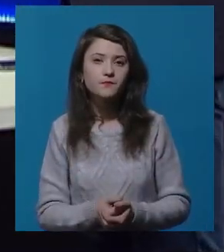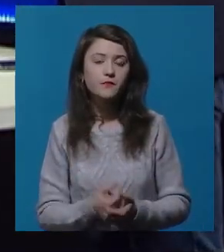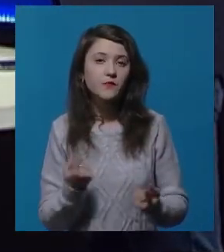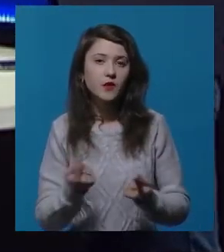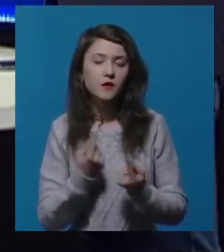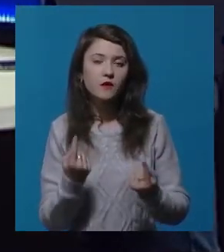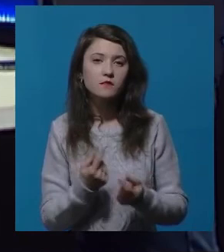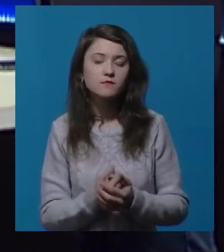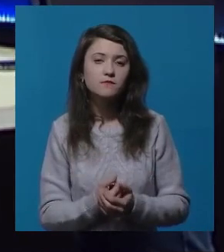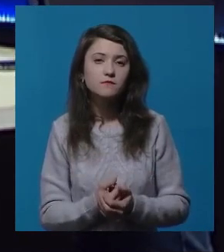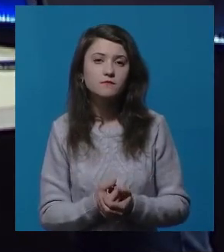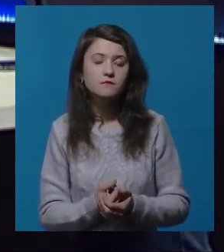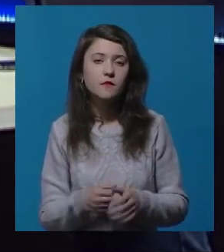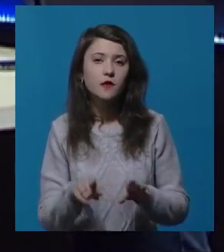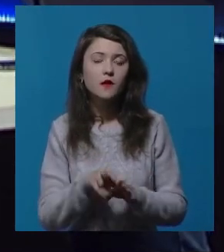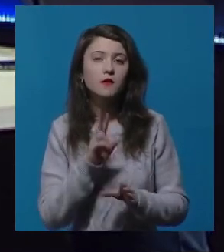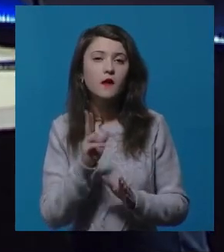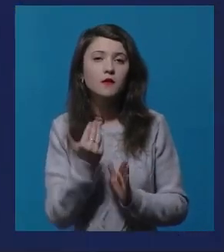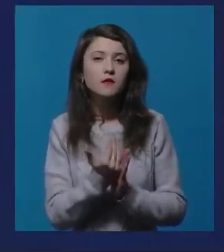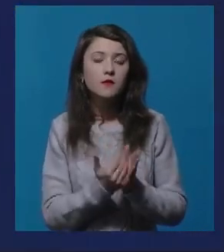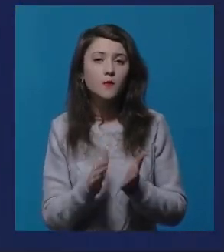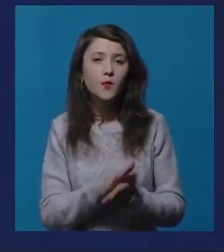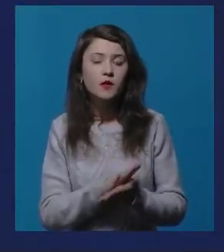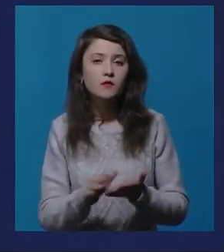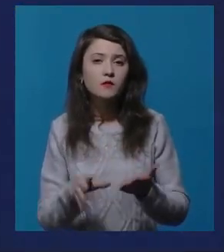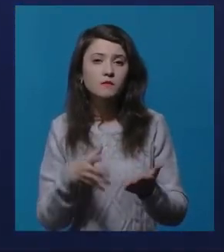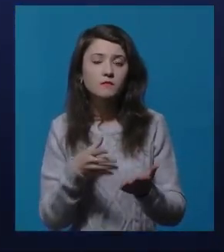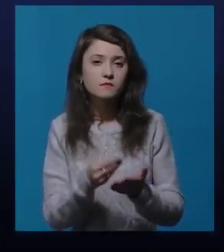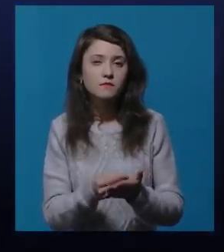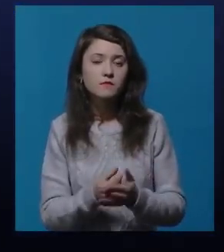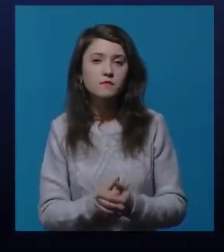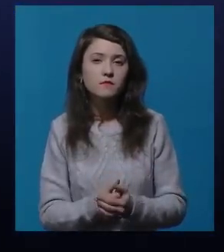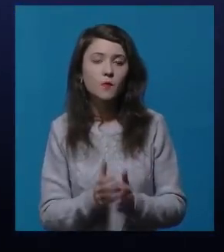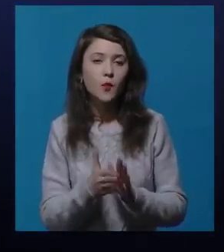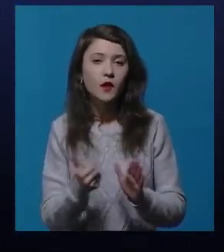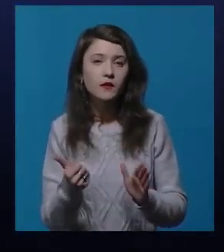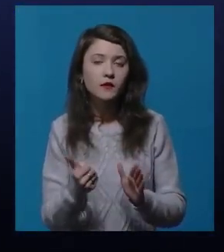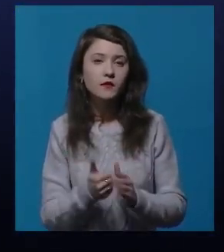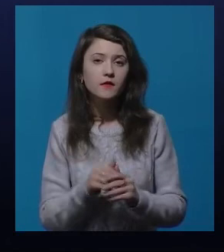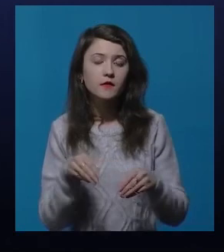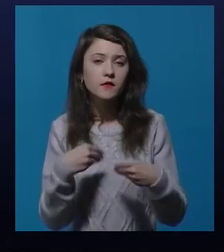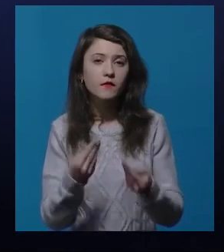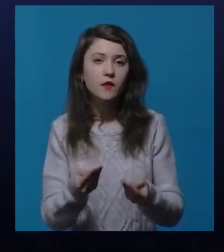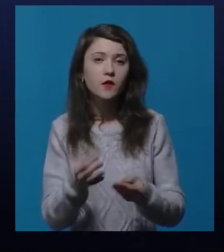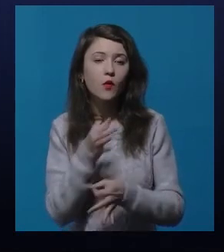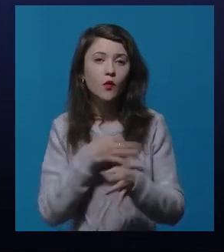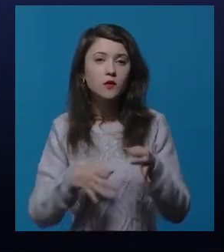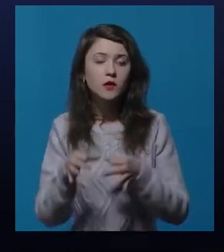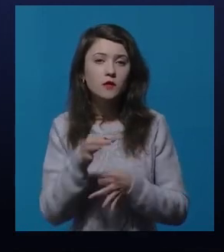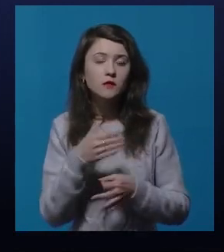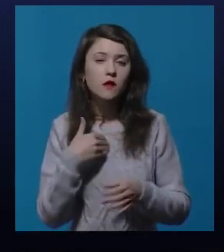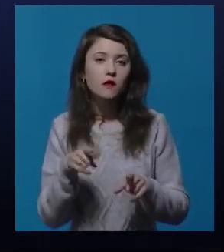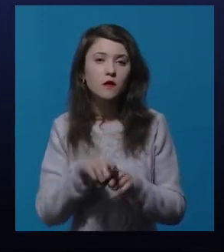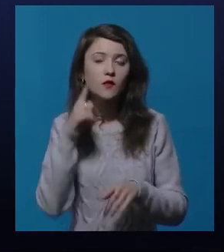таке питання. Да. Так, як система безоплатної правової допомоги покликана надавати юридичні консультації, то я так